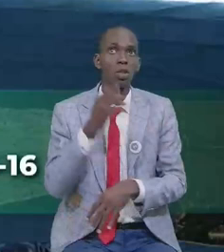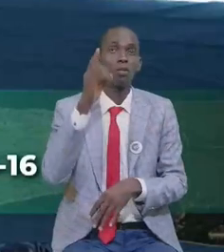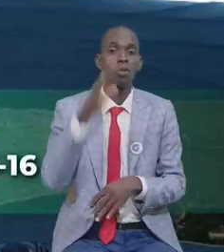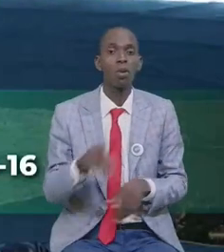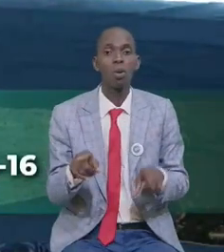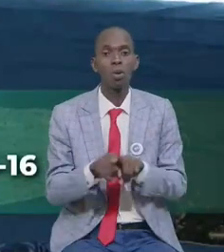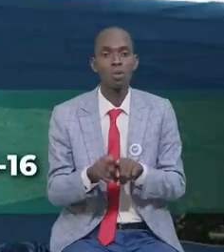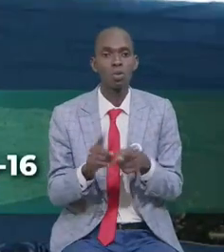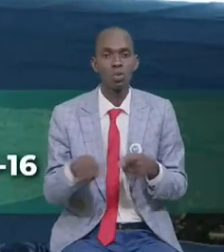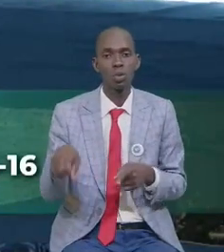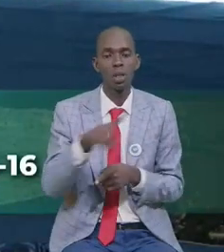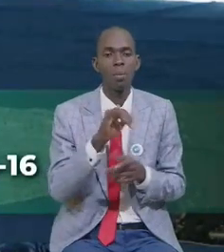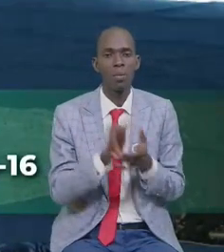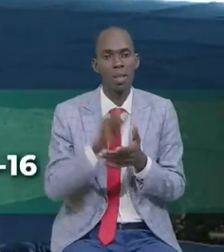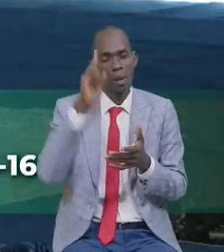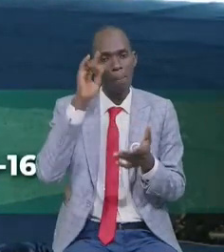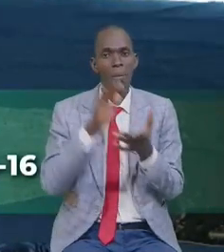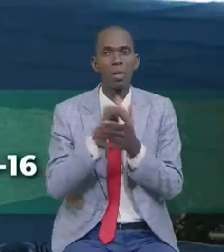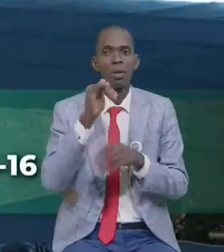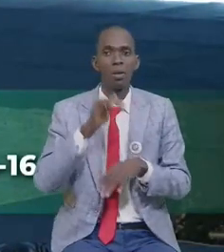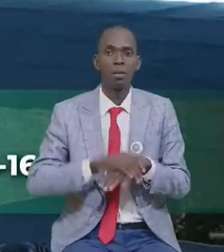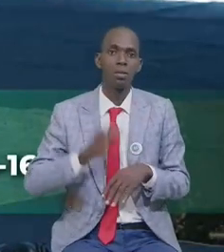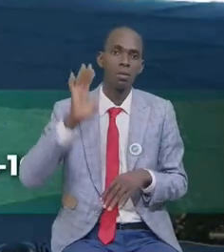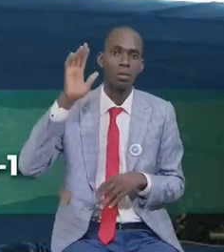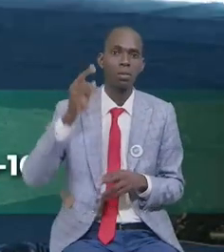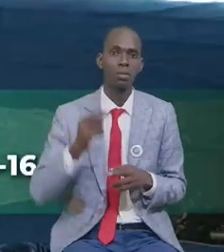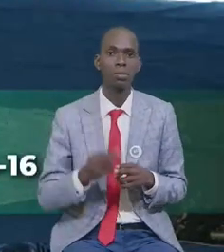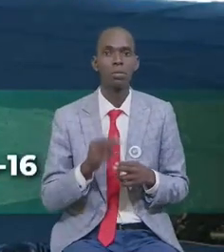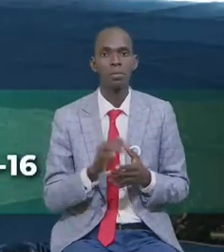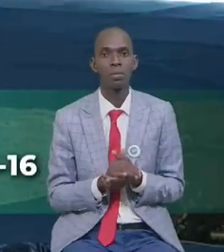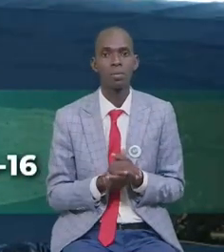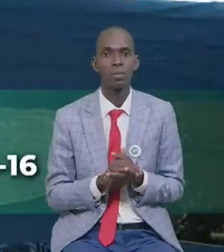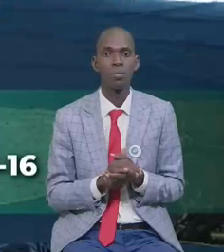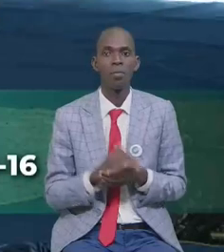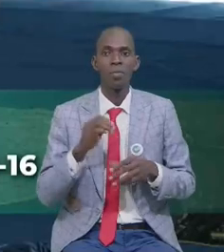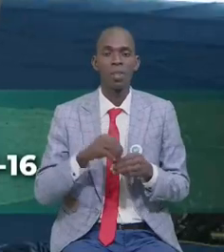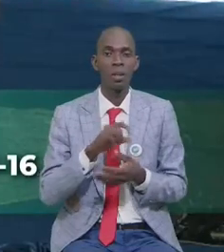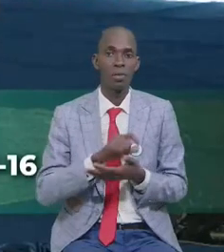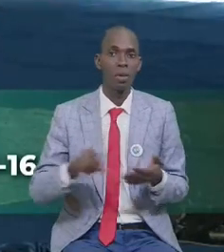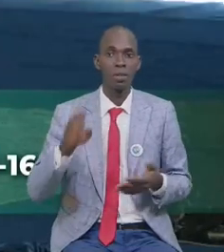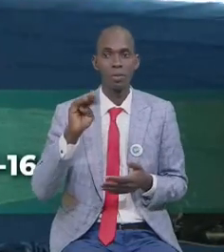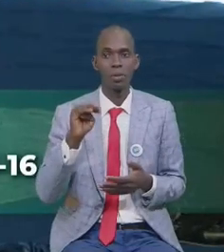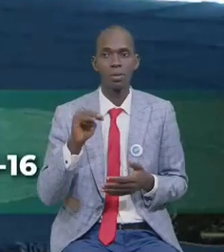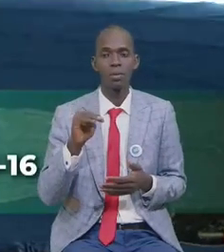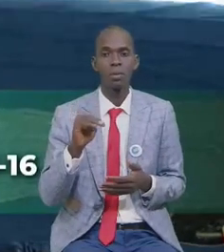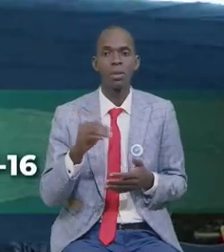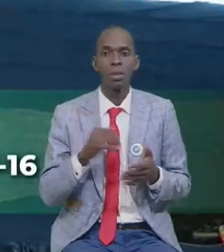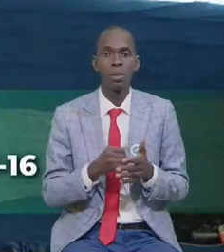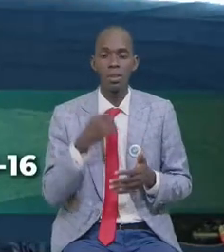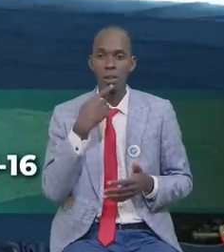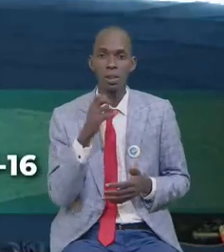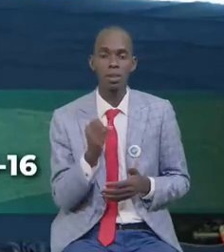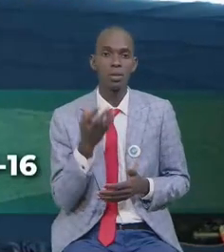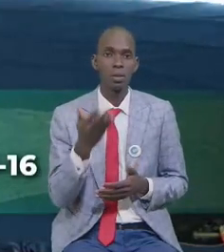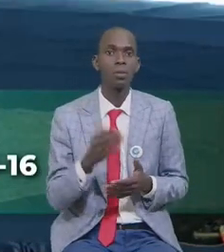À ceux qui croient en son nom. Dans le verset 14, nous dit, il dit, et